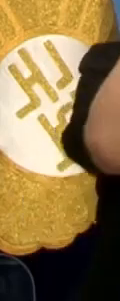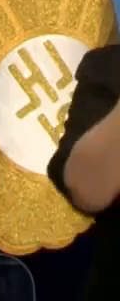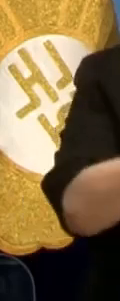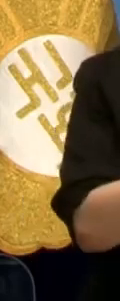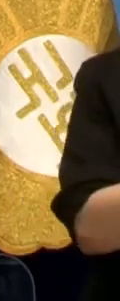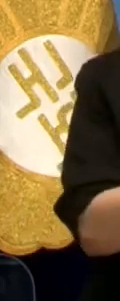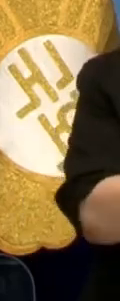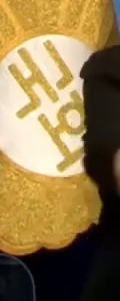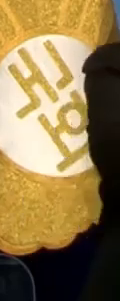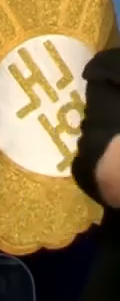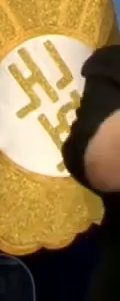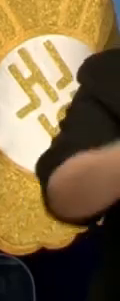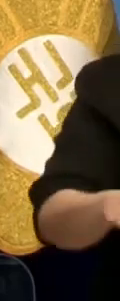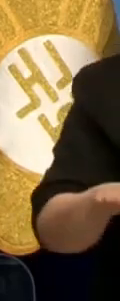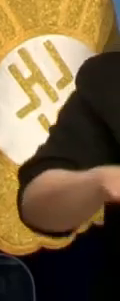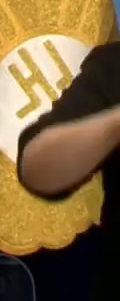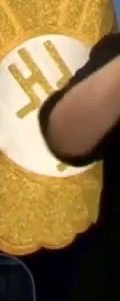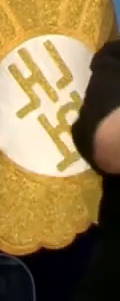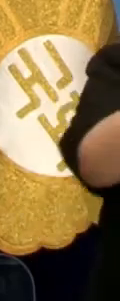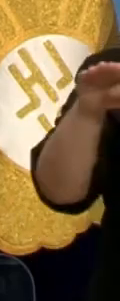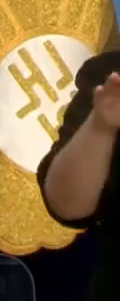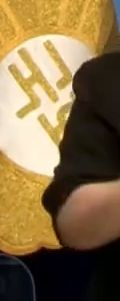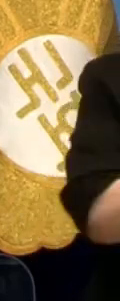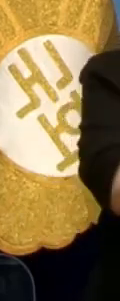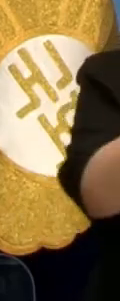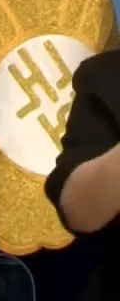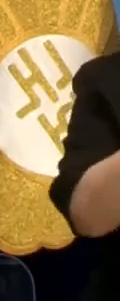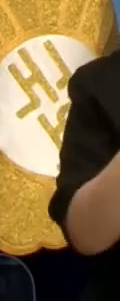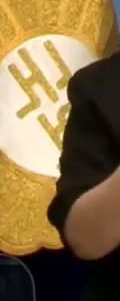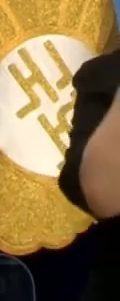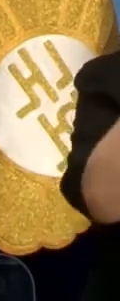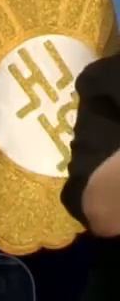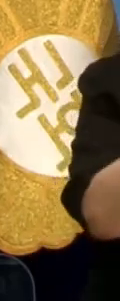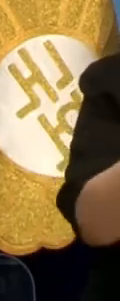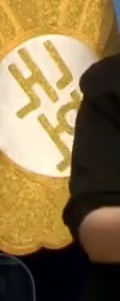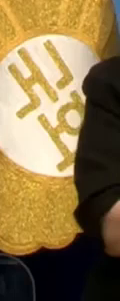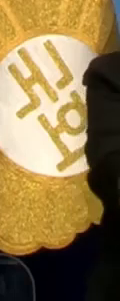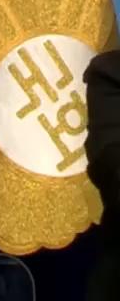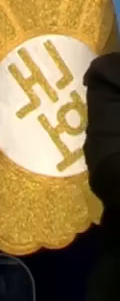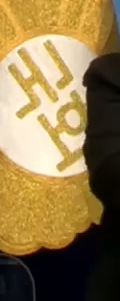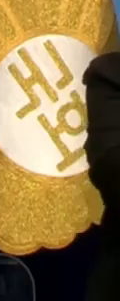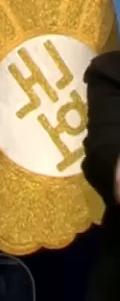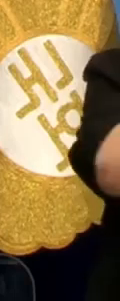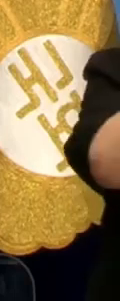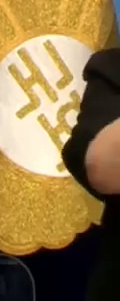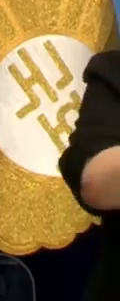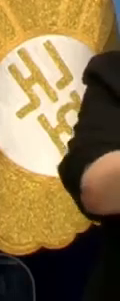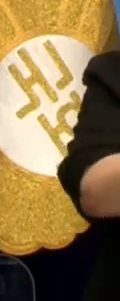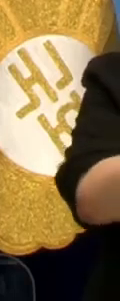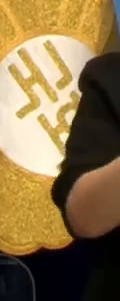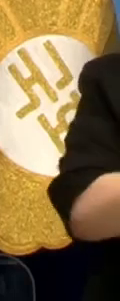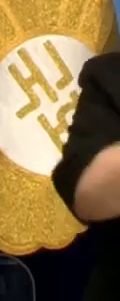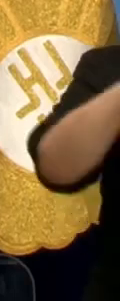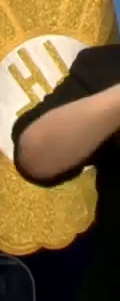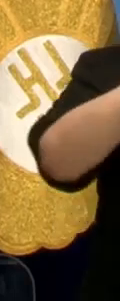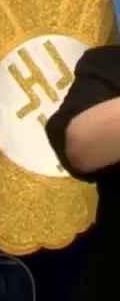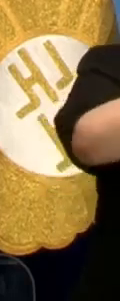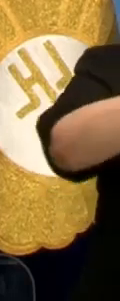기본소득은 소득 양극화 완화와 경제 활성화를 동시에 달성하는 복지적 경제정책으로서